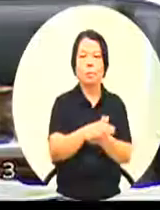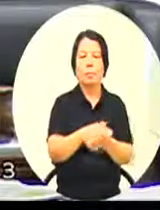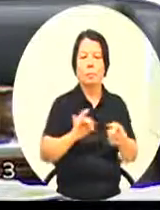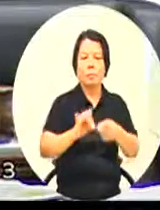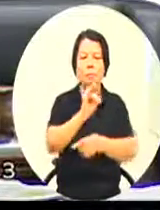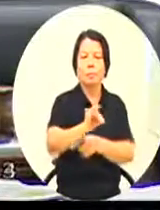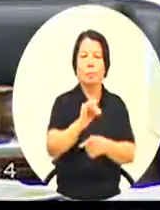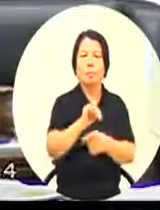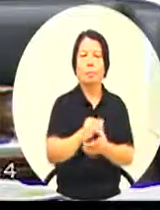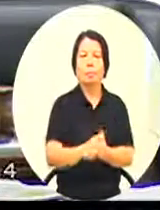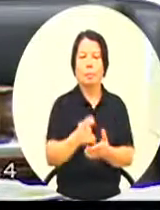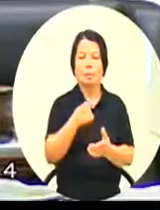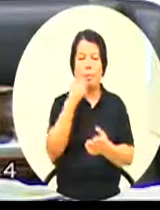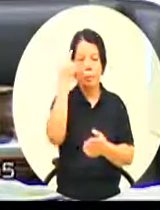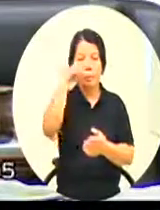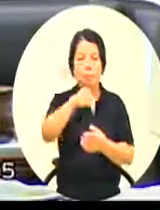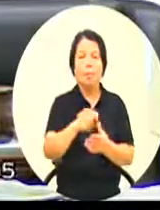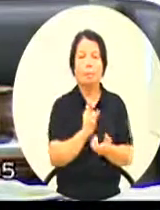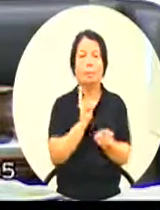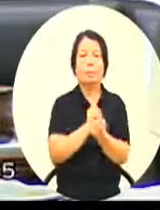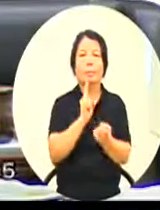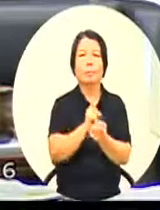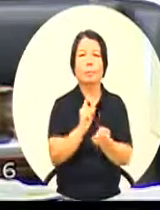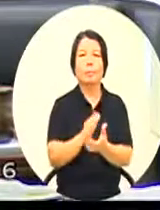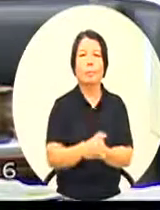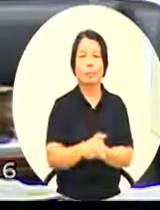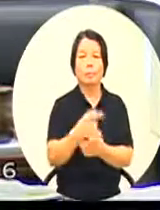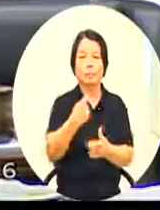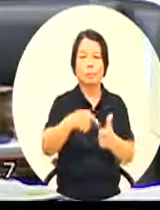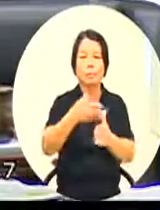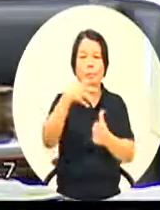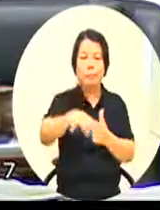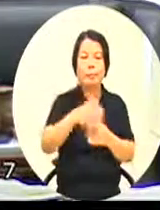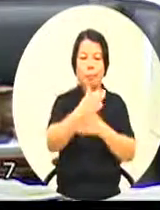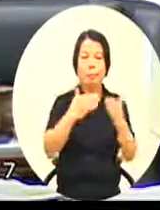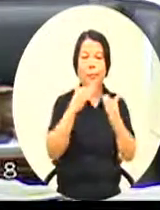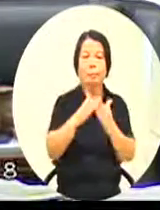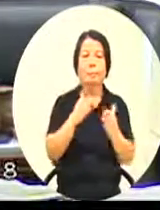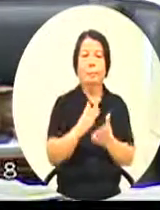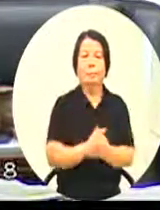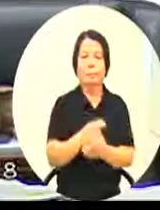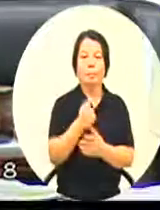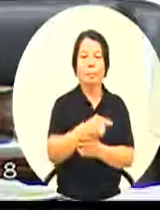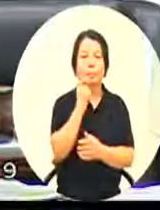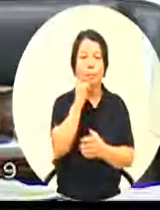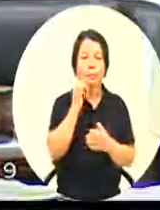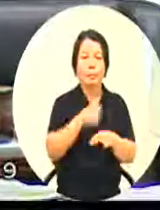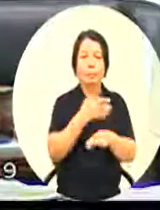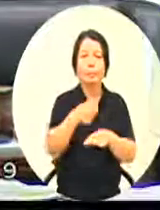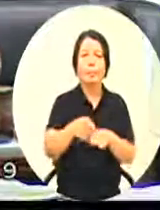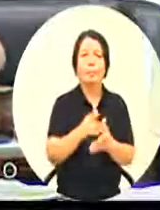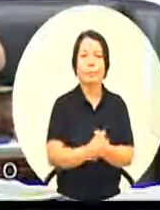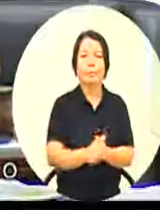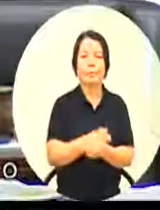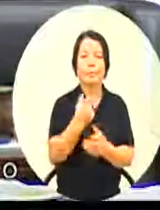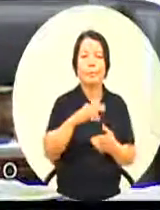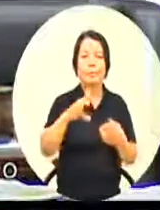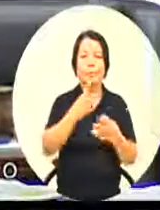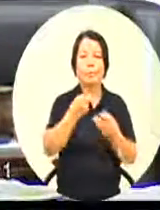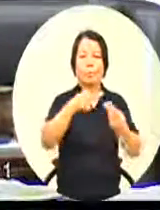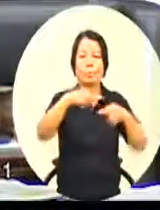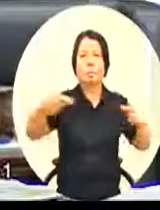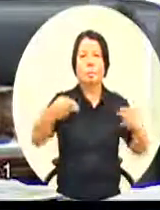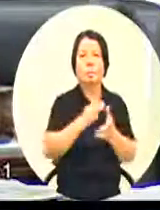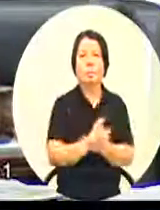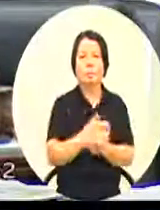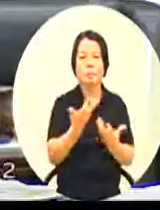100%。其实我觉得这个对教育局或是学校，这不是很困难哦。因为无线分享器又不是很昂